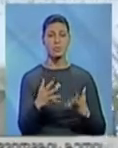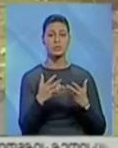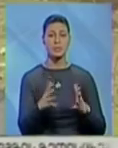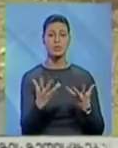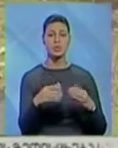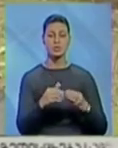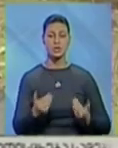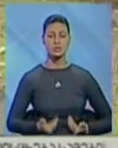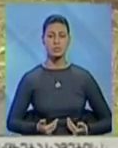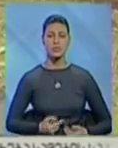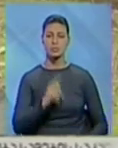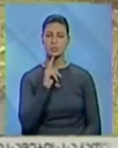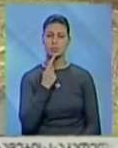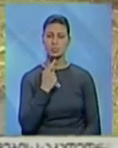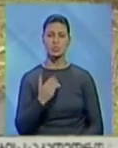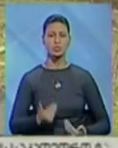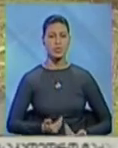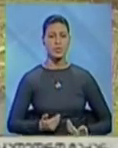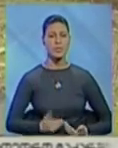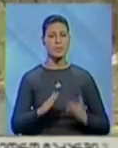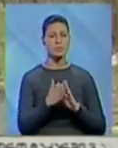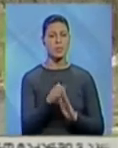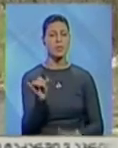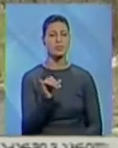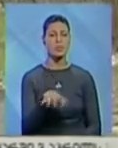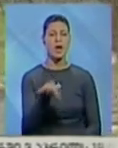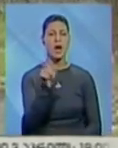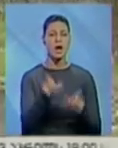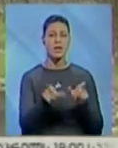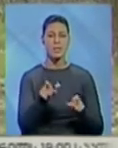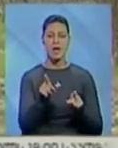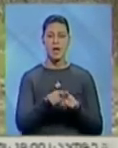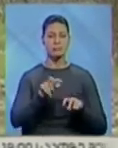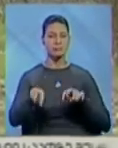ოჯახი ცხოვრობს. რთული საცხოვრებელი პირობების გამო მოსახლეობის ნაწილმა აქ ცხოვრებაზე უკვე უარი თქვა.